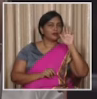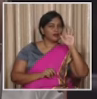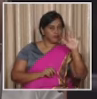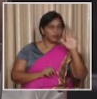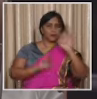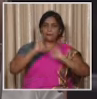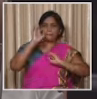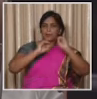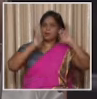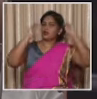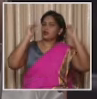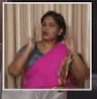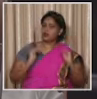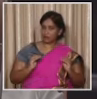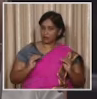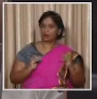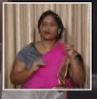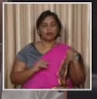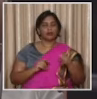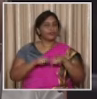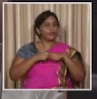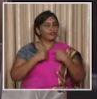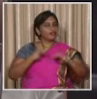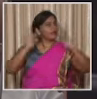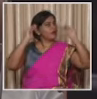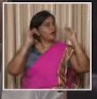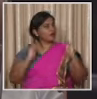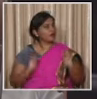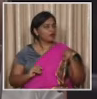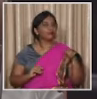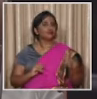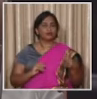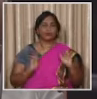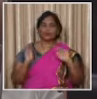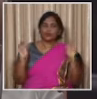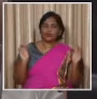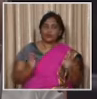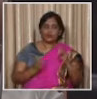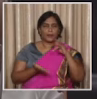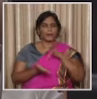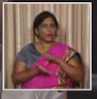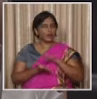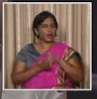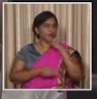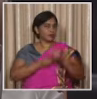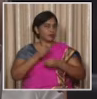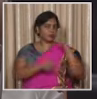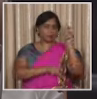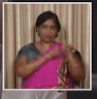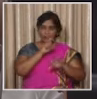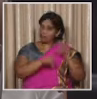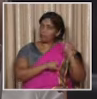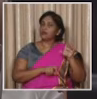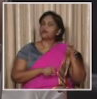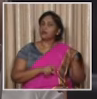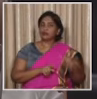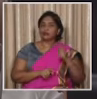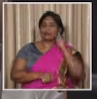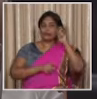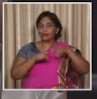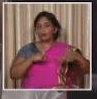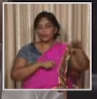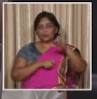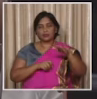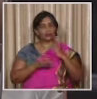5.99%ක් දක්වා පහළ වැටුණා. උද්ධමනය අඩුවීමත් සමග කුඩා හා මධ්‍යම පරිමාණ ව්‍යවසායකින්ට සහ